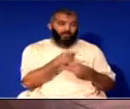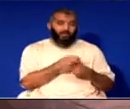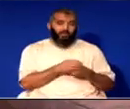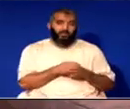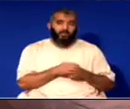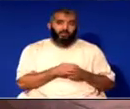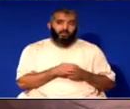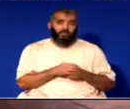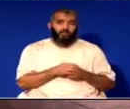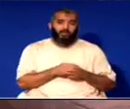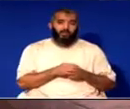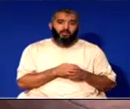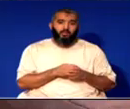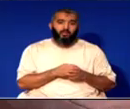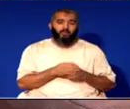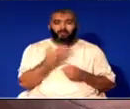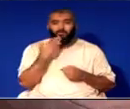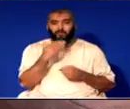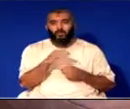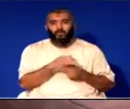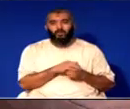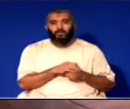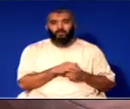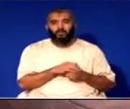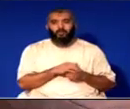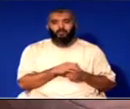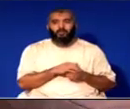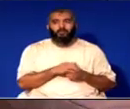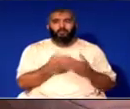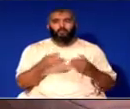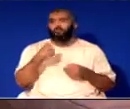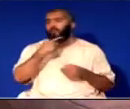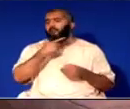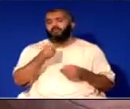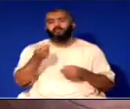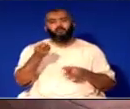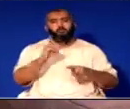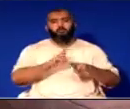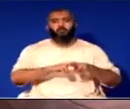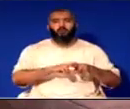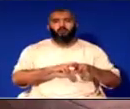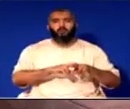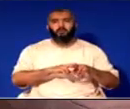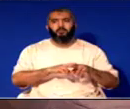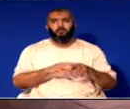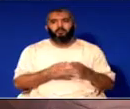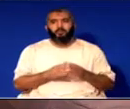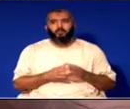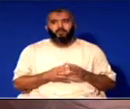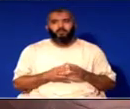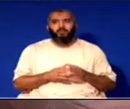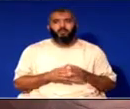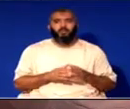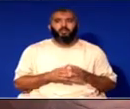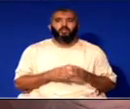احنا ذوك شوف، هو الافضل الان انسان افضى الى ربه، انسان مات معليش شديه ديري في مثلا حافظي